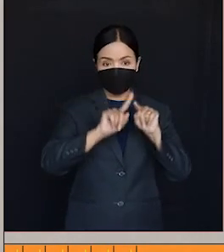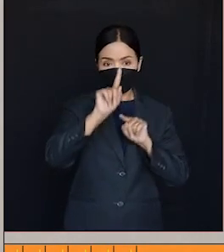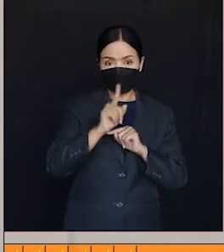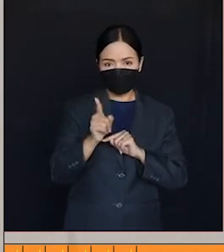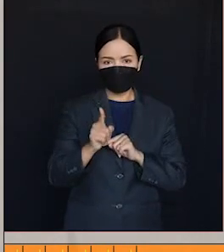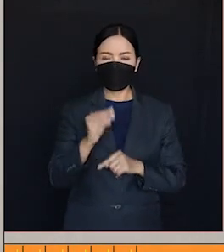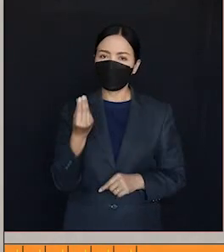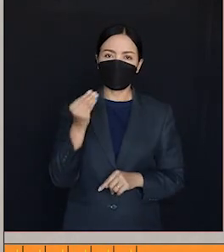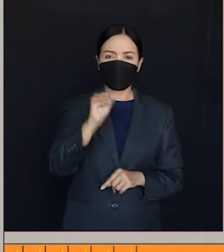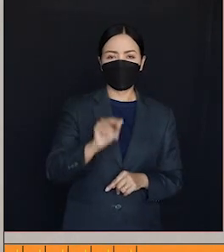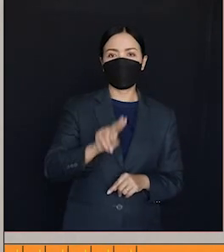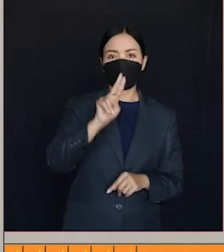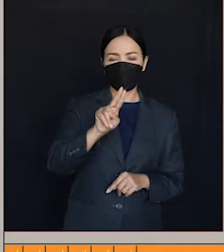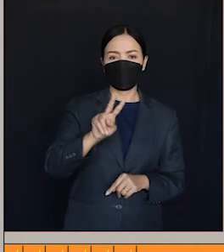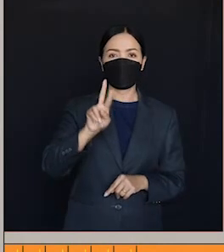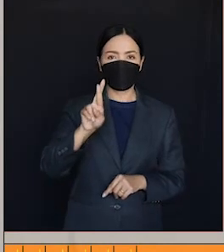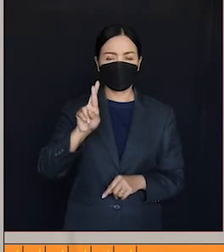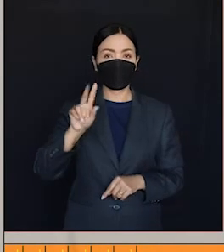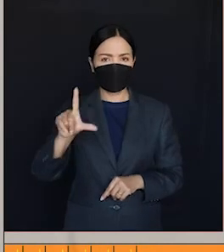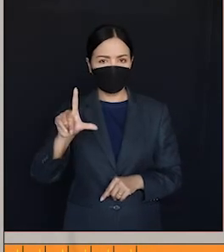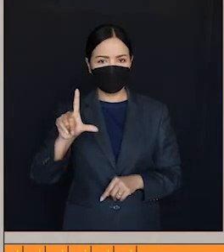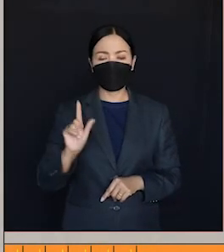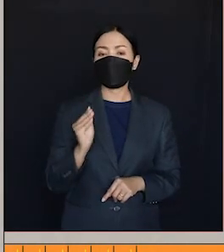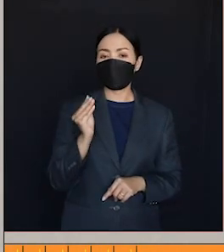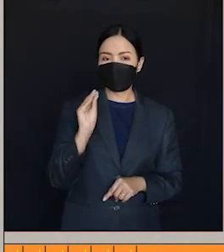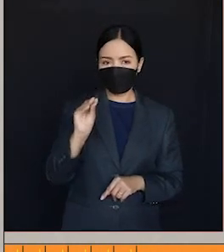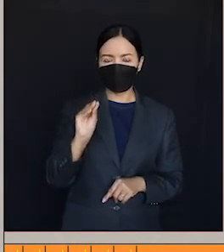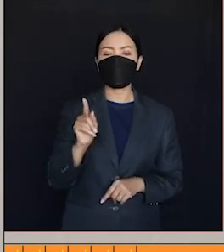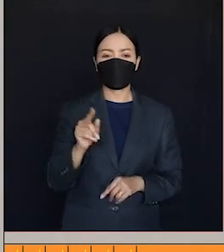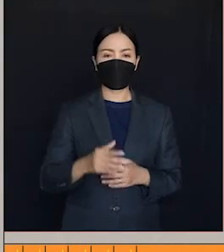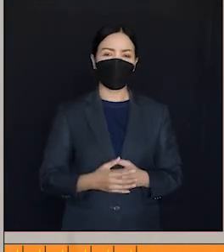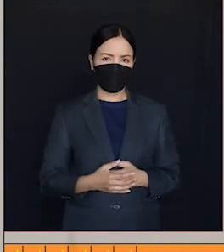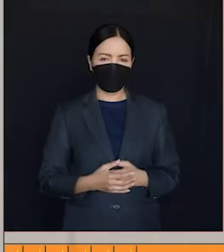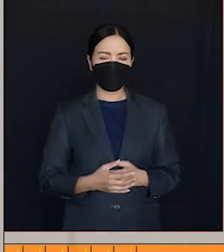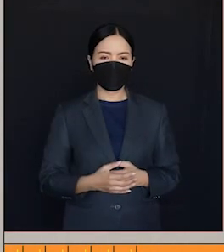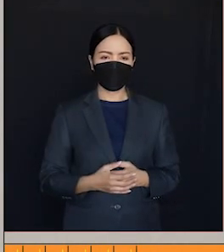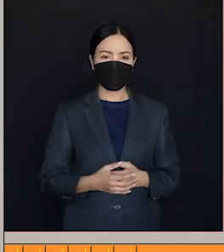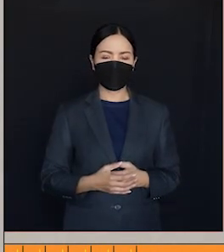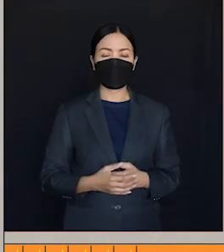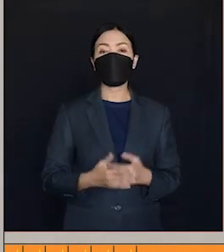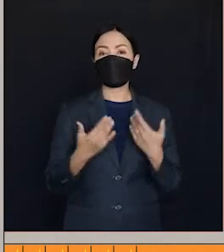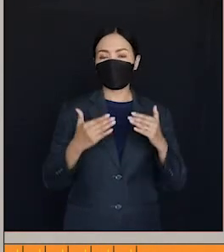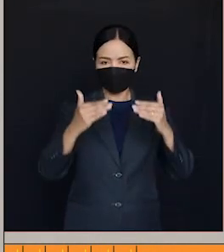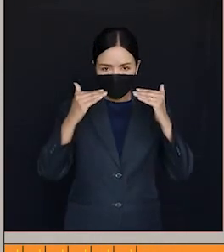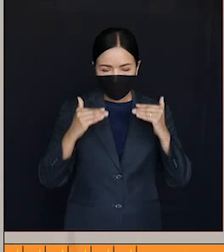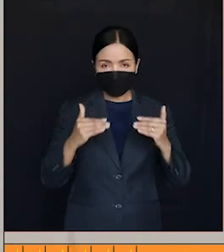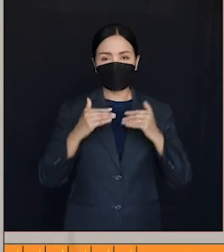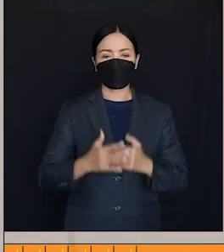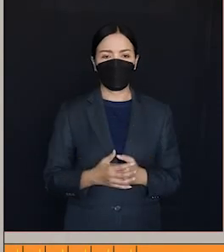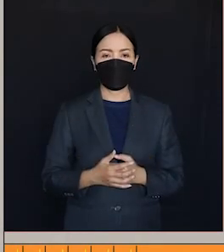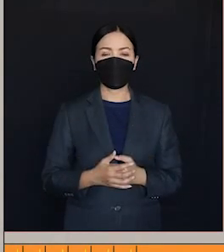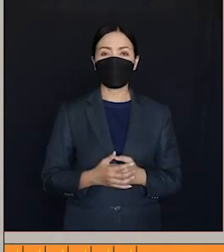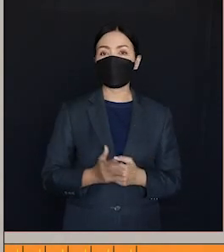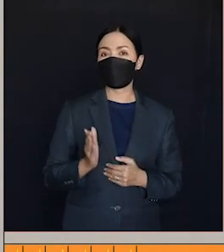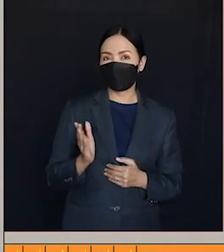เป็นช่องให้ป้อน URL หรือว่า IP address ที่หน้าเว็บเนี่ยได้ทำการตั้งอยู่นะครับส่วนฟิลถัดมาครับฟิลถัดม